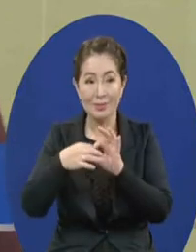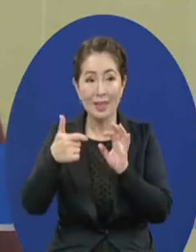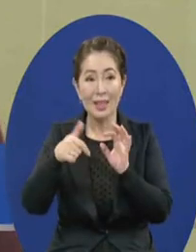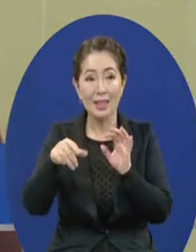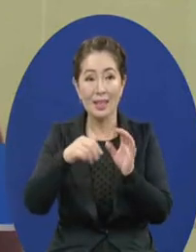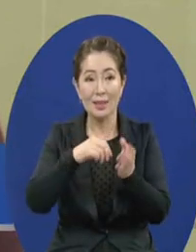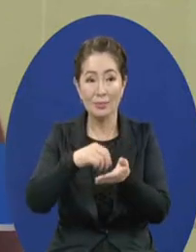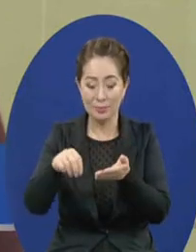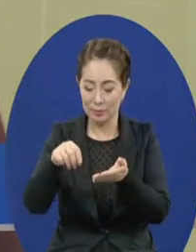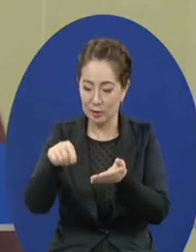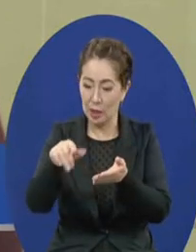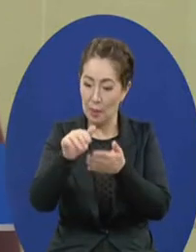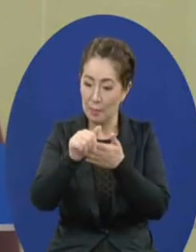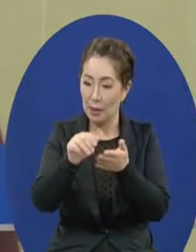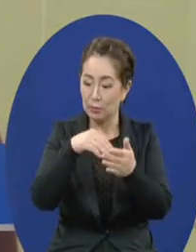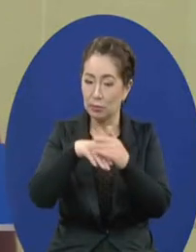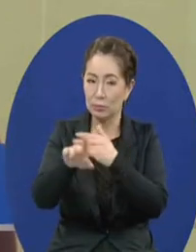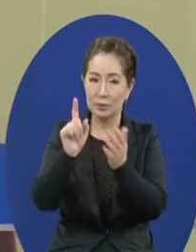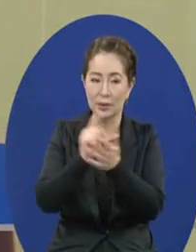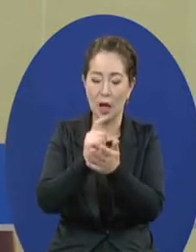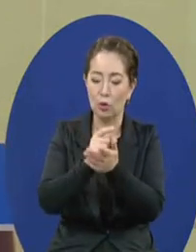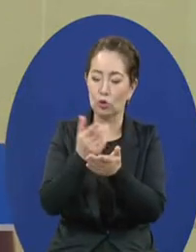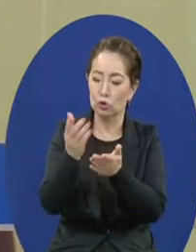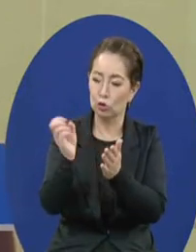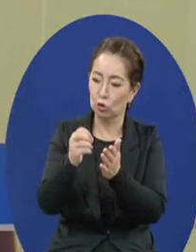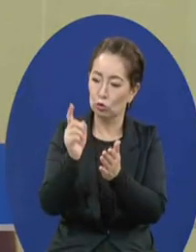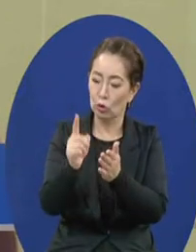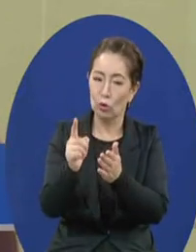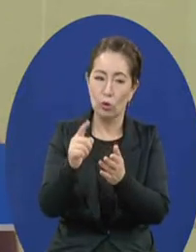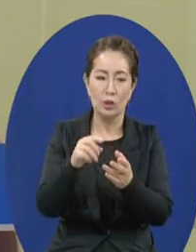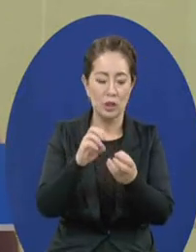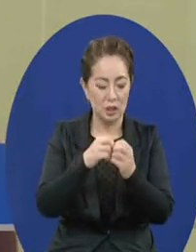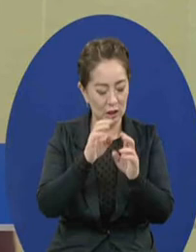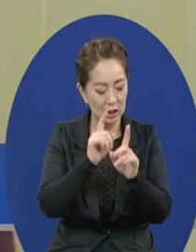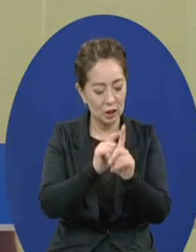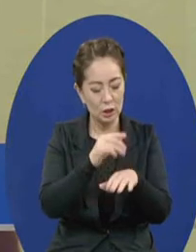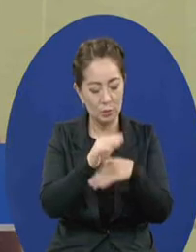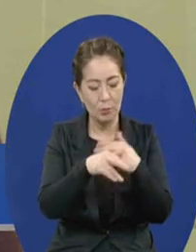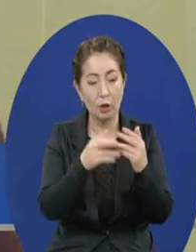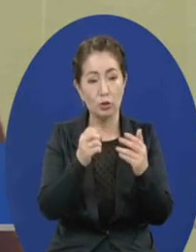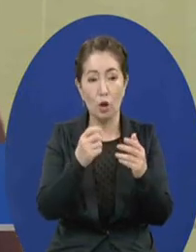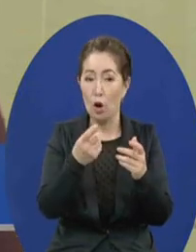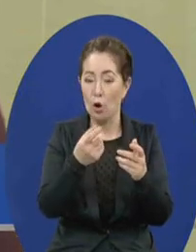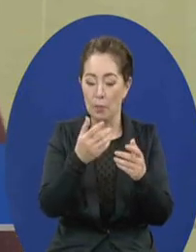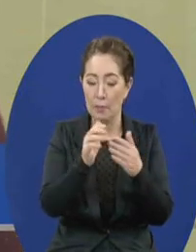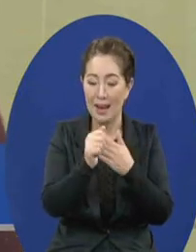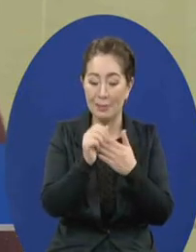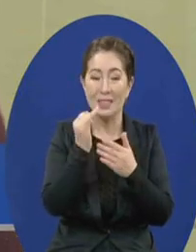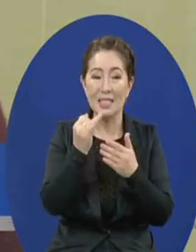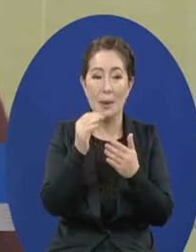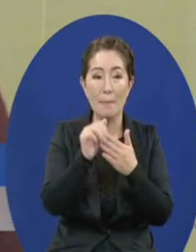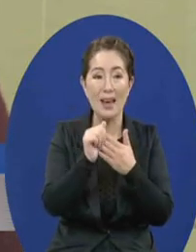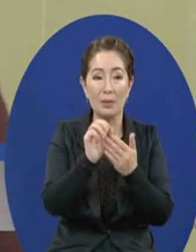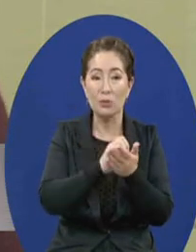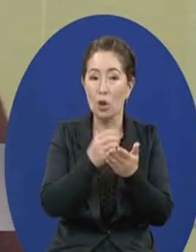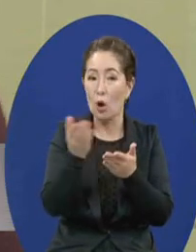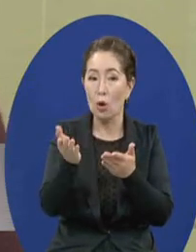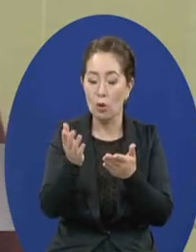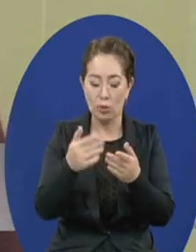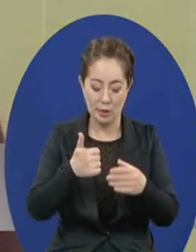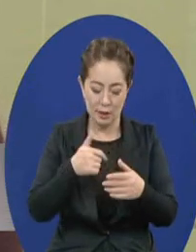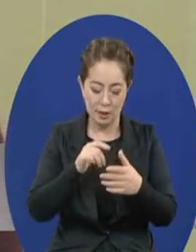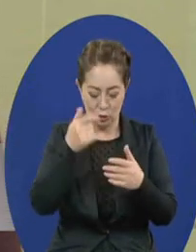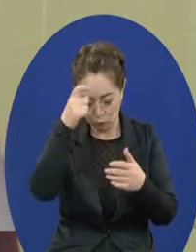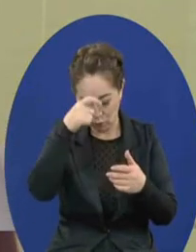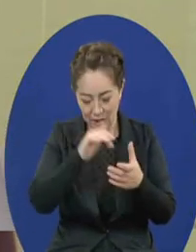дээрээ төлбөрийн баримтыг олгодог байх. Заавал олгодог байх, олгож хэвшүүлэх. За хэрвээ олохгүй байх юм бол түрээсийн гэрээг цуслах гэрээний